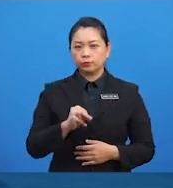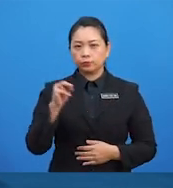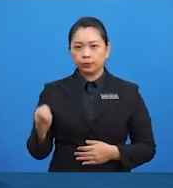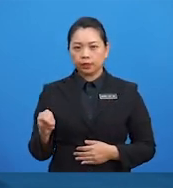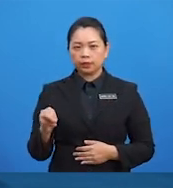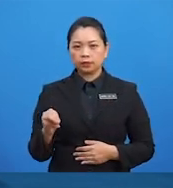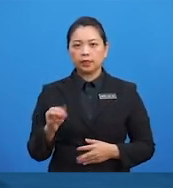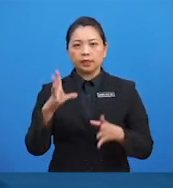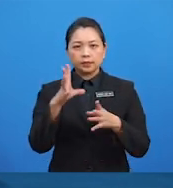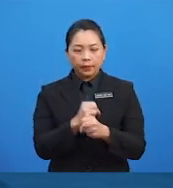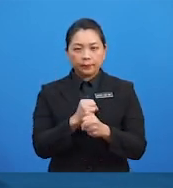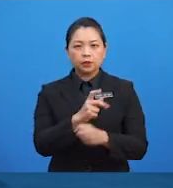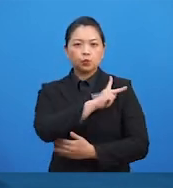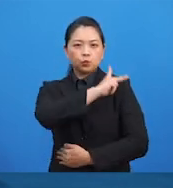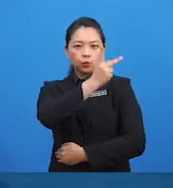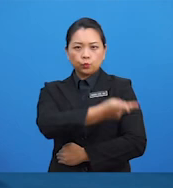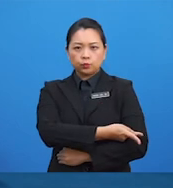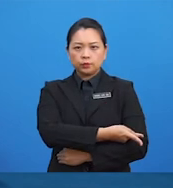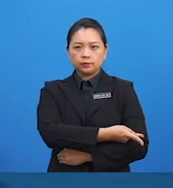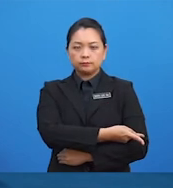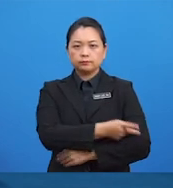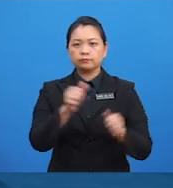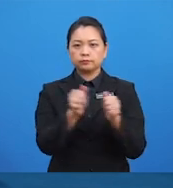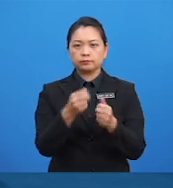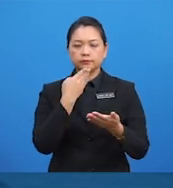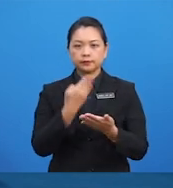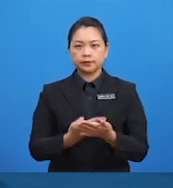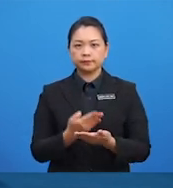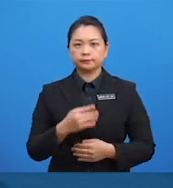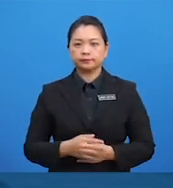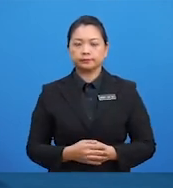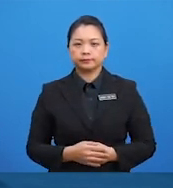dapat menguasainya dengan baik.